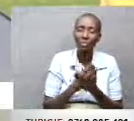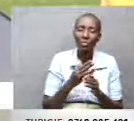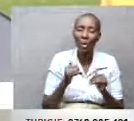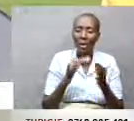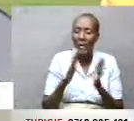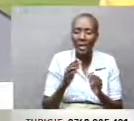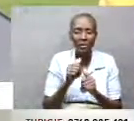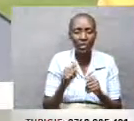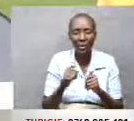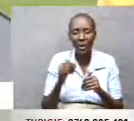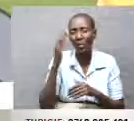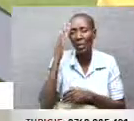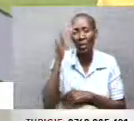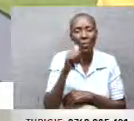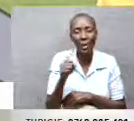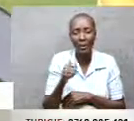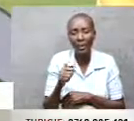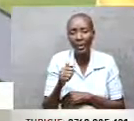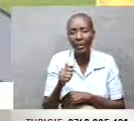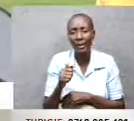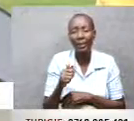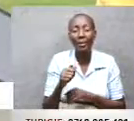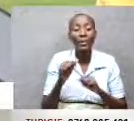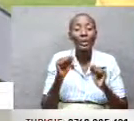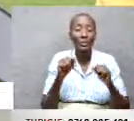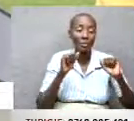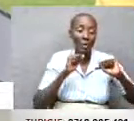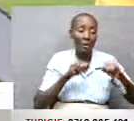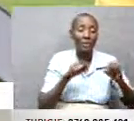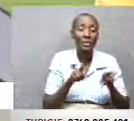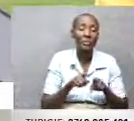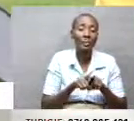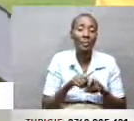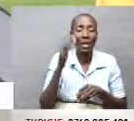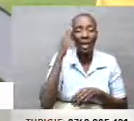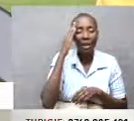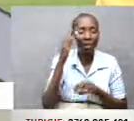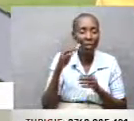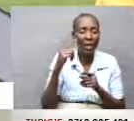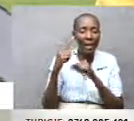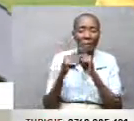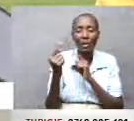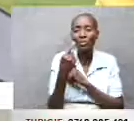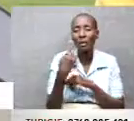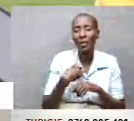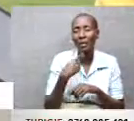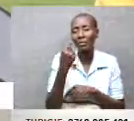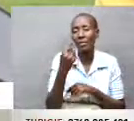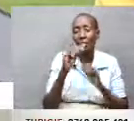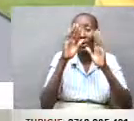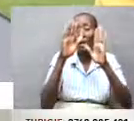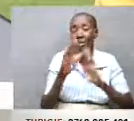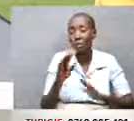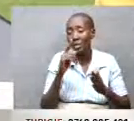ambao sasa tunajua tuko na wachezaji wangapi ambao wanaweza. Wao pia najua wanataka kidogo kushinda mechi, pia sisi tunataka kushinda mechi, but muhimu ni sisi tuna